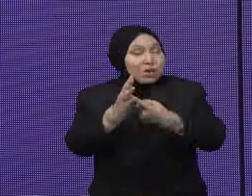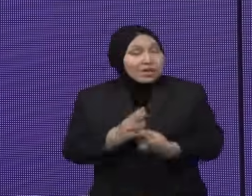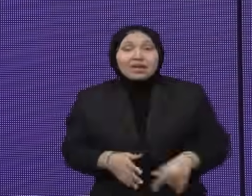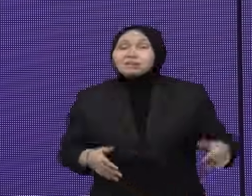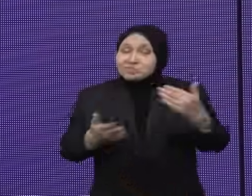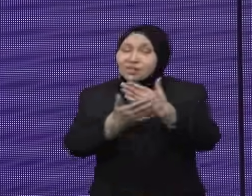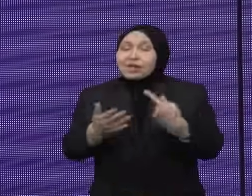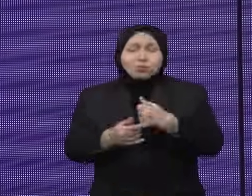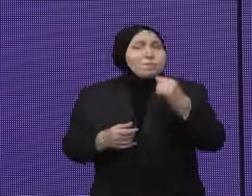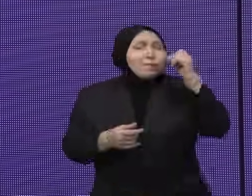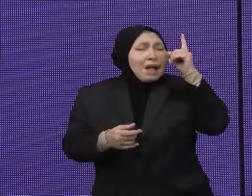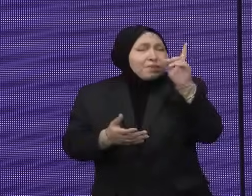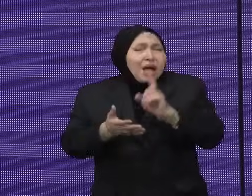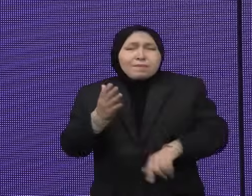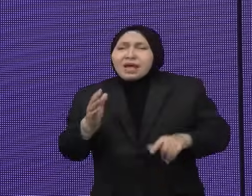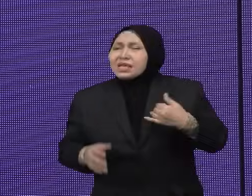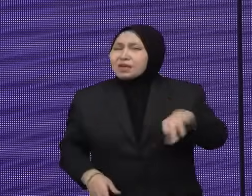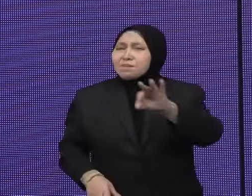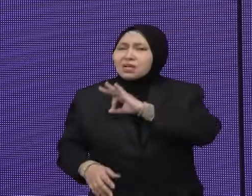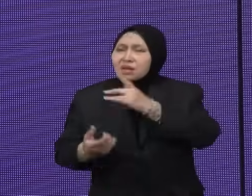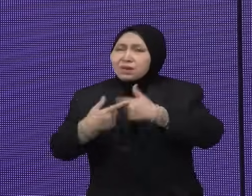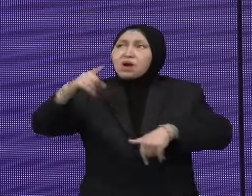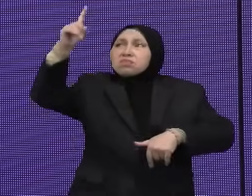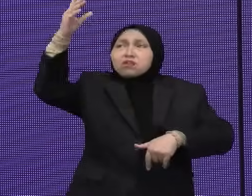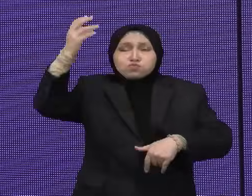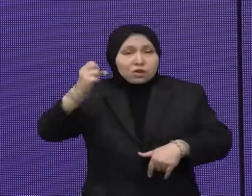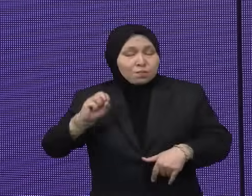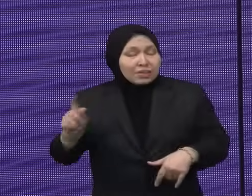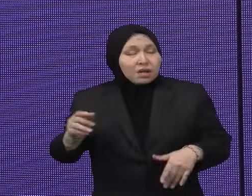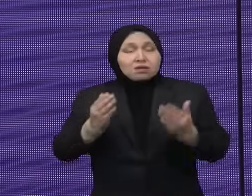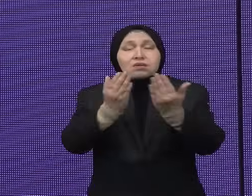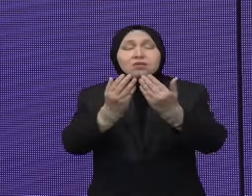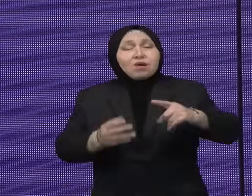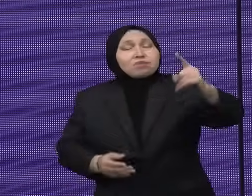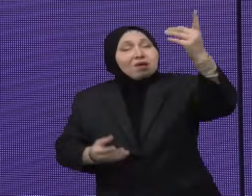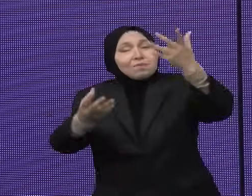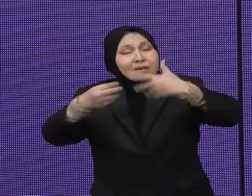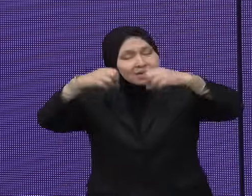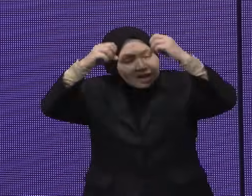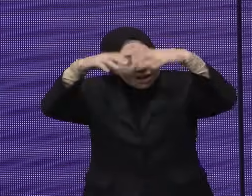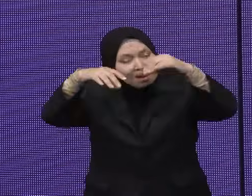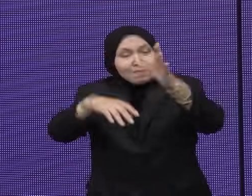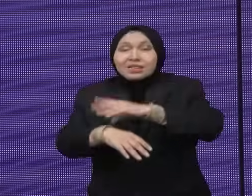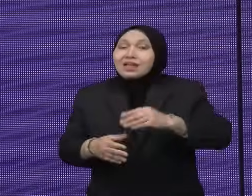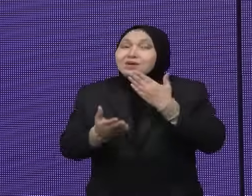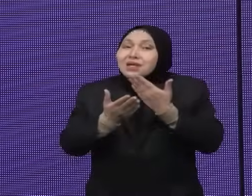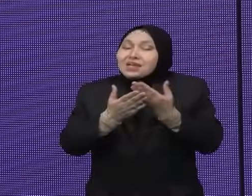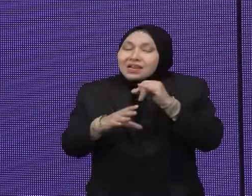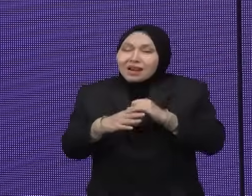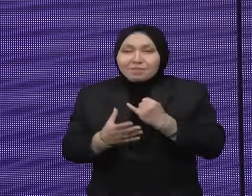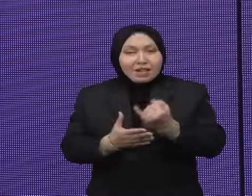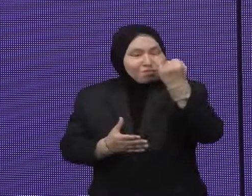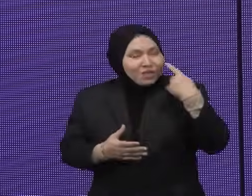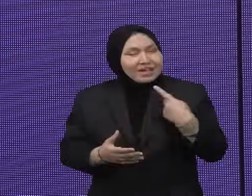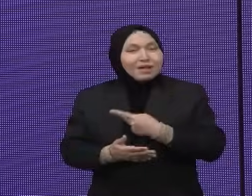hari ini untuk memahami ilmu hikmah daripada Allah Subhanahu Wa Taala dengan doa subhanakala ilma lana illa ma 'allamtana